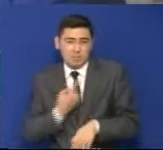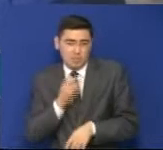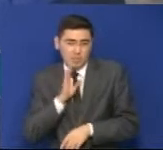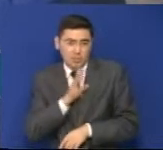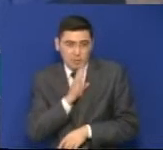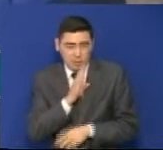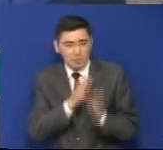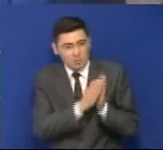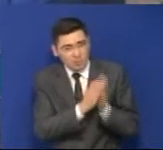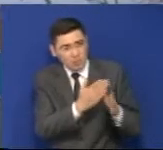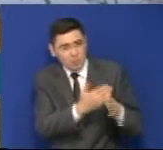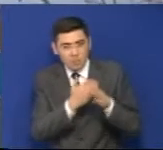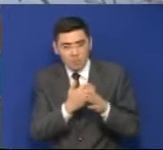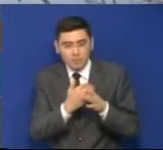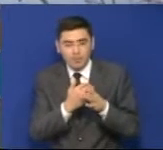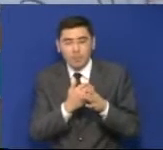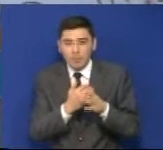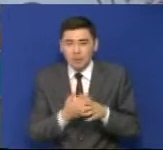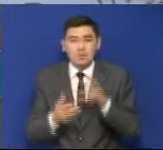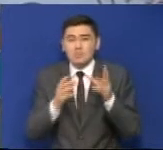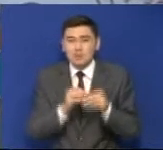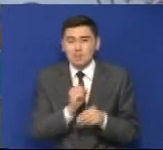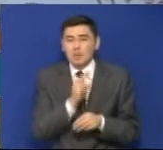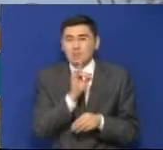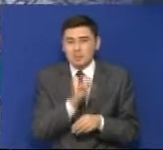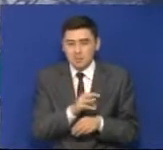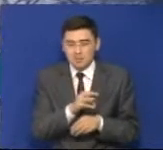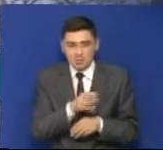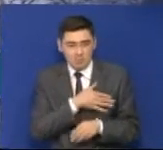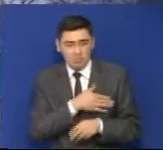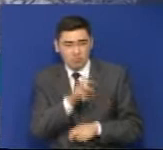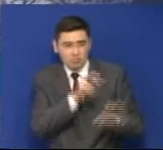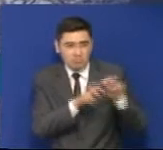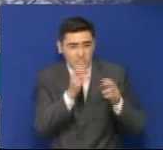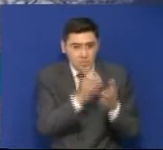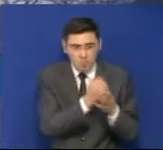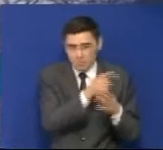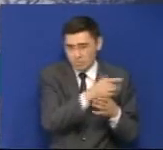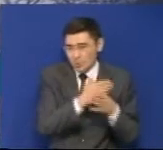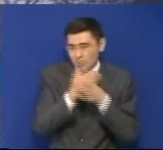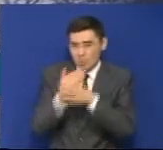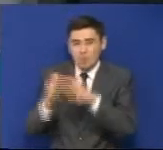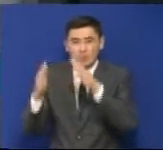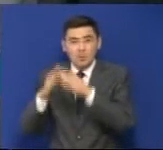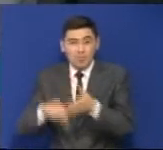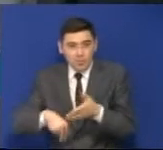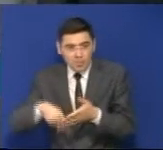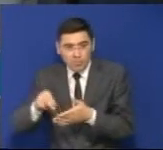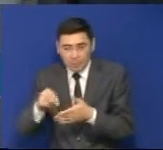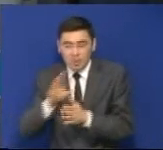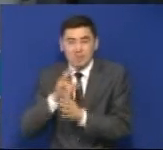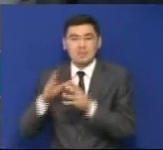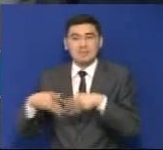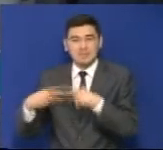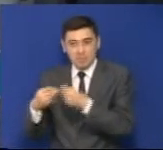болатын. Қала басшысы демеушілердің көмегімен оның ауылдан баспаналы болуына жәрдемдесті. Сондай ақ сапар барысында